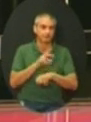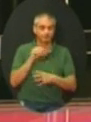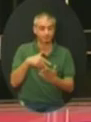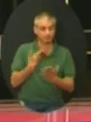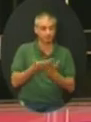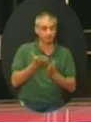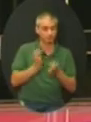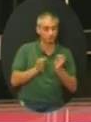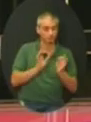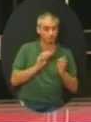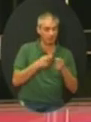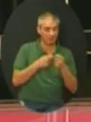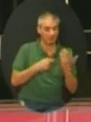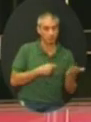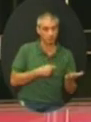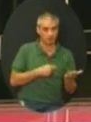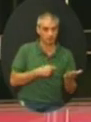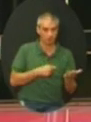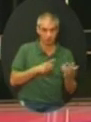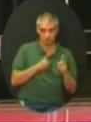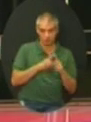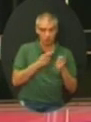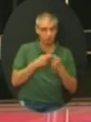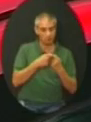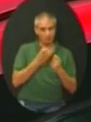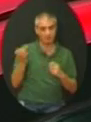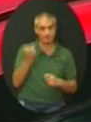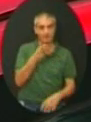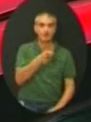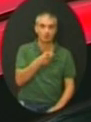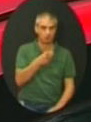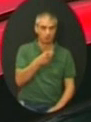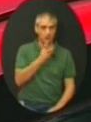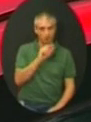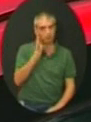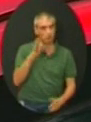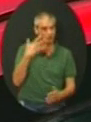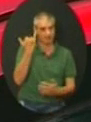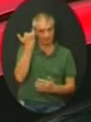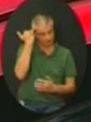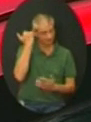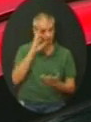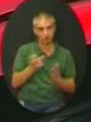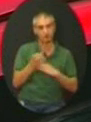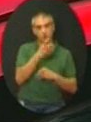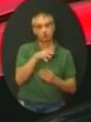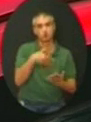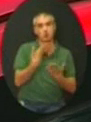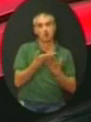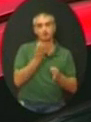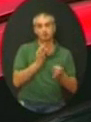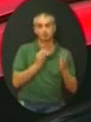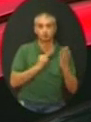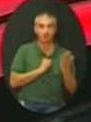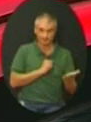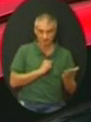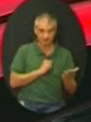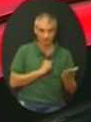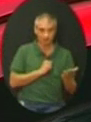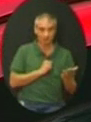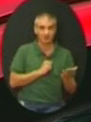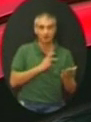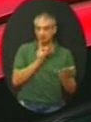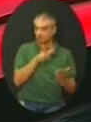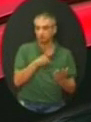יועץ משפטי של גוף, קרי הגוף הזה ממנה אותו, הוא קודם גם היה מזכיר שלו, ממנה אותו להיות היועץ המשפטי